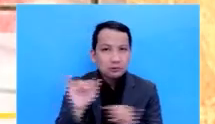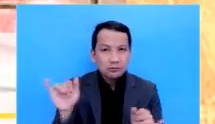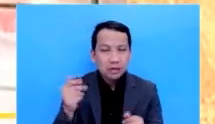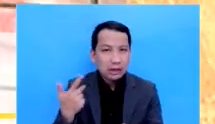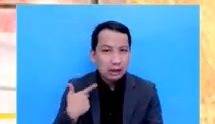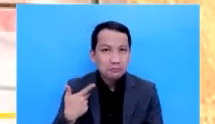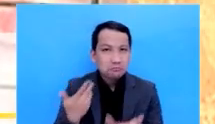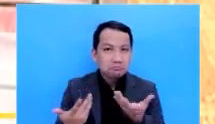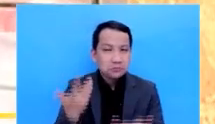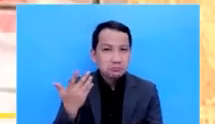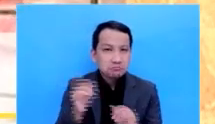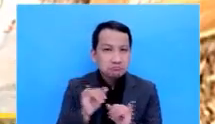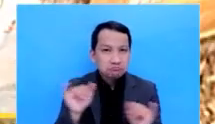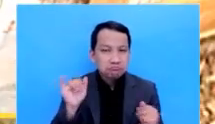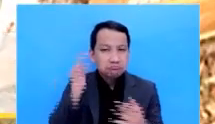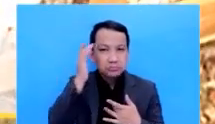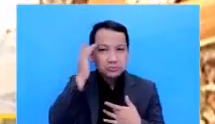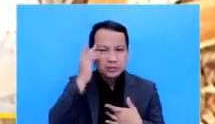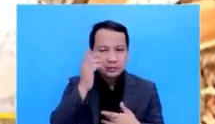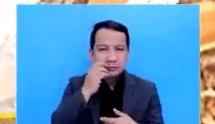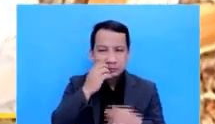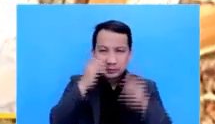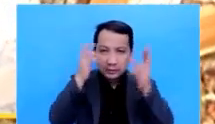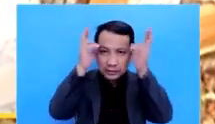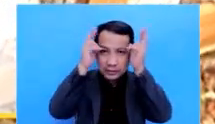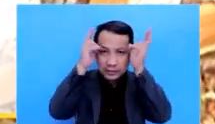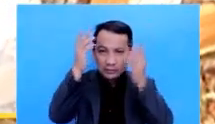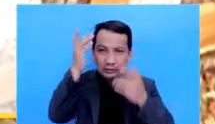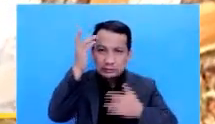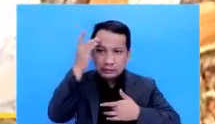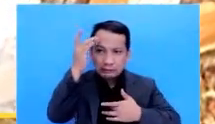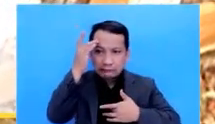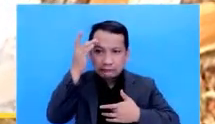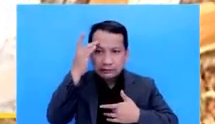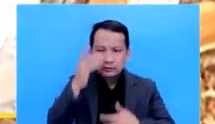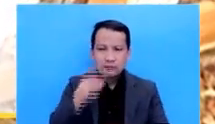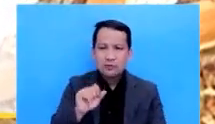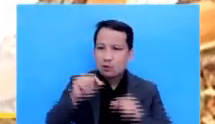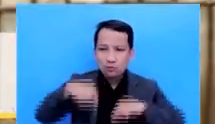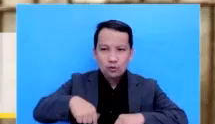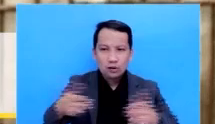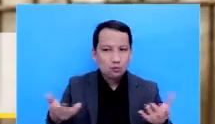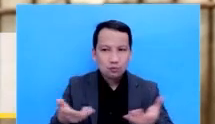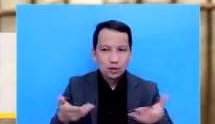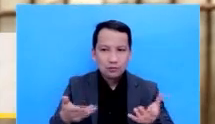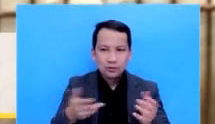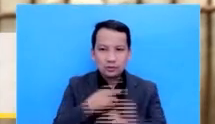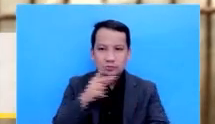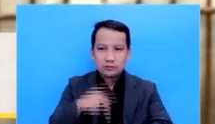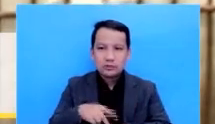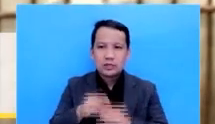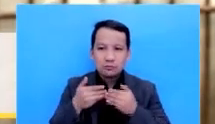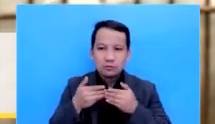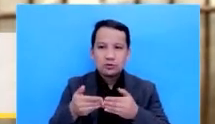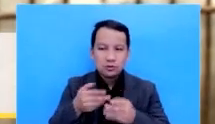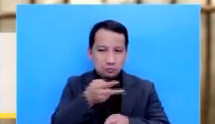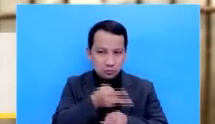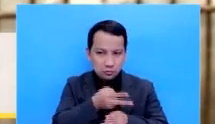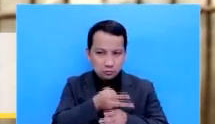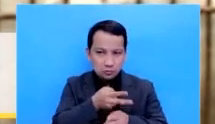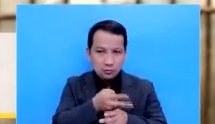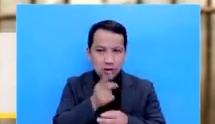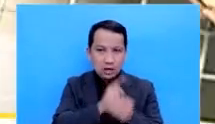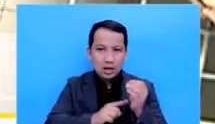mga baboy. Yan ang rabbit hemorrhagic disease. Wala pa rin ito sa Pilipinas. Kaya todo higpit din anila sila